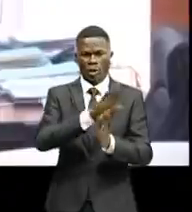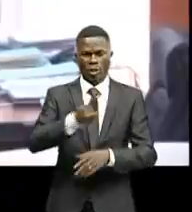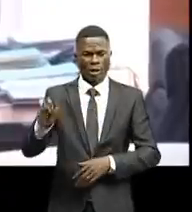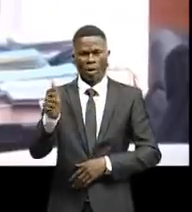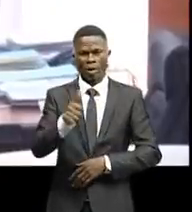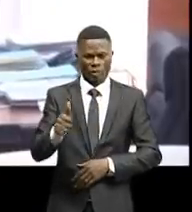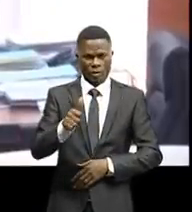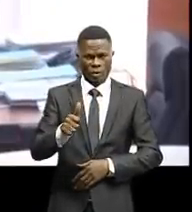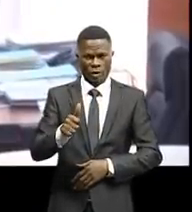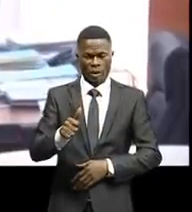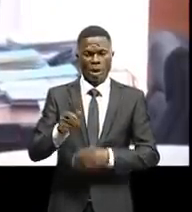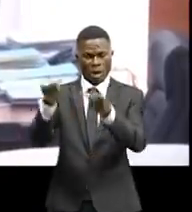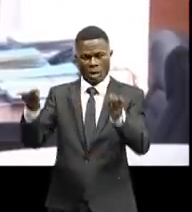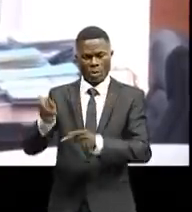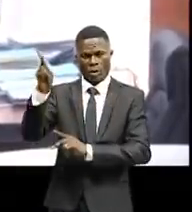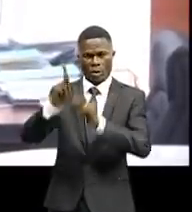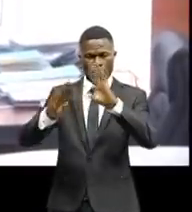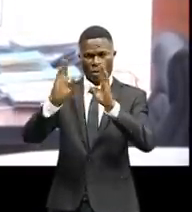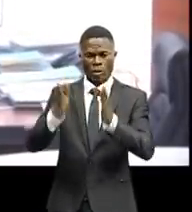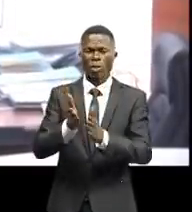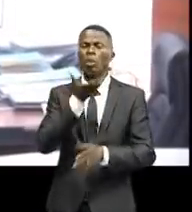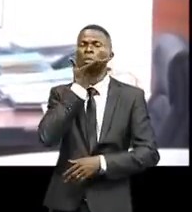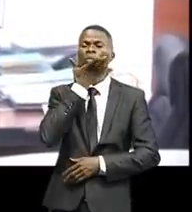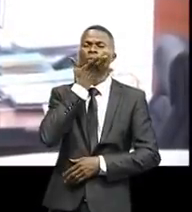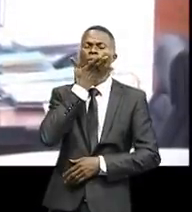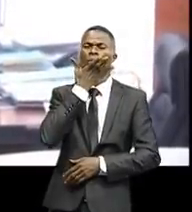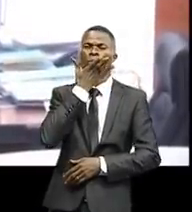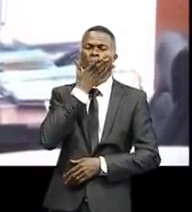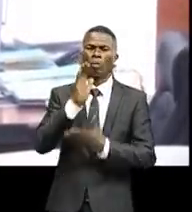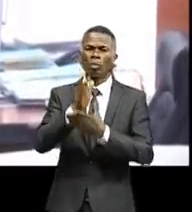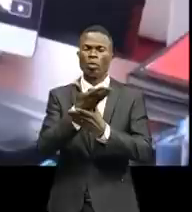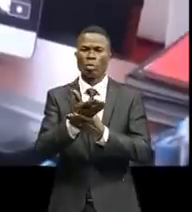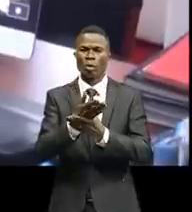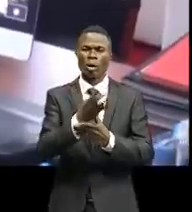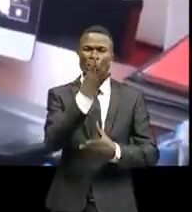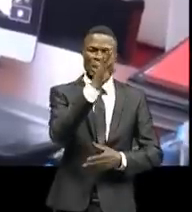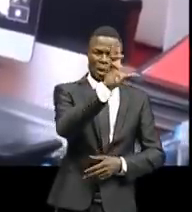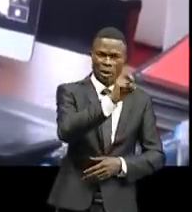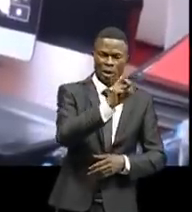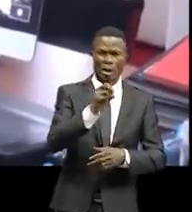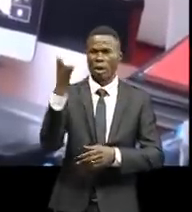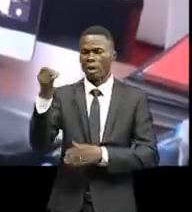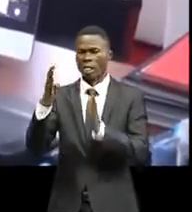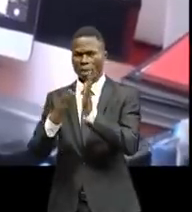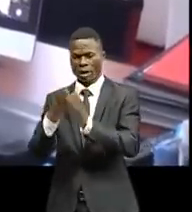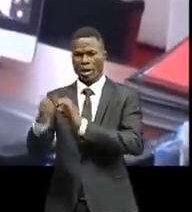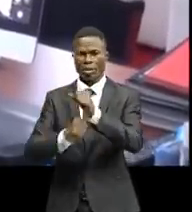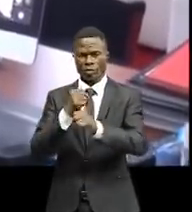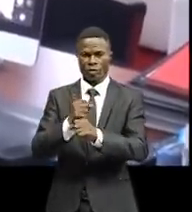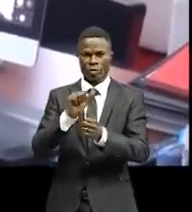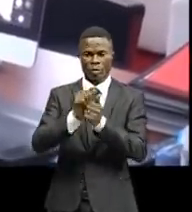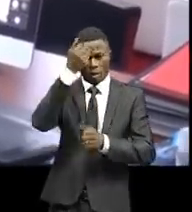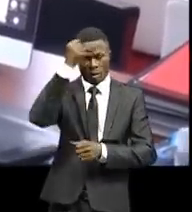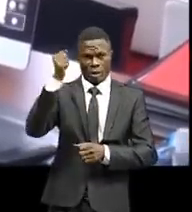2021 avec comme cible la population âgée principalement entre 1 et 49 ans. Au sujet de la grève